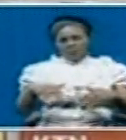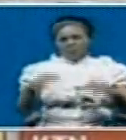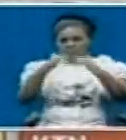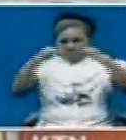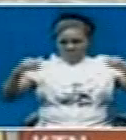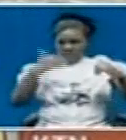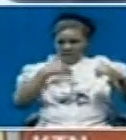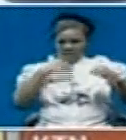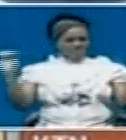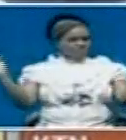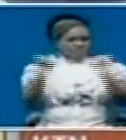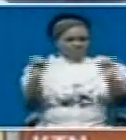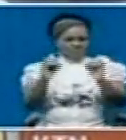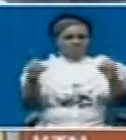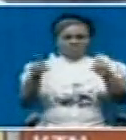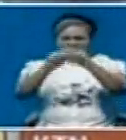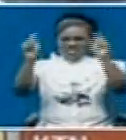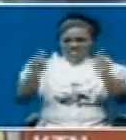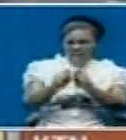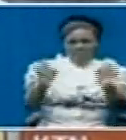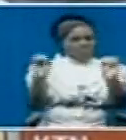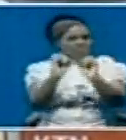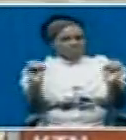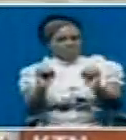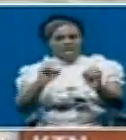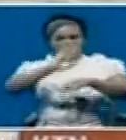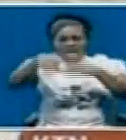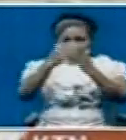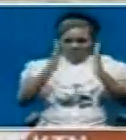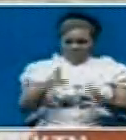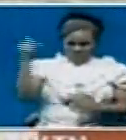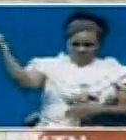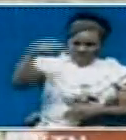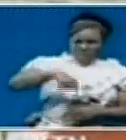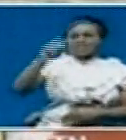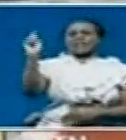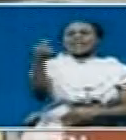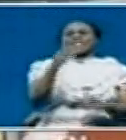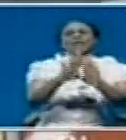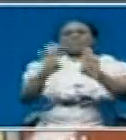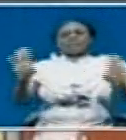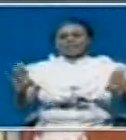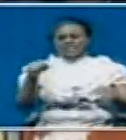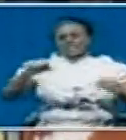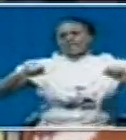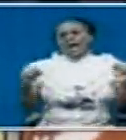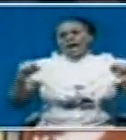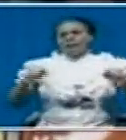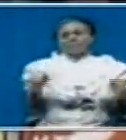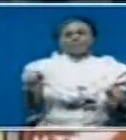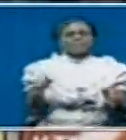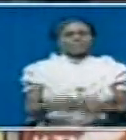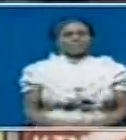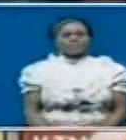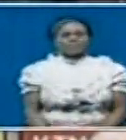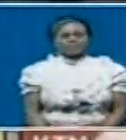ati tunatengana kulingana na kabila na nini. Kila mtu akikuja hapa ni Mkenya, na saa hiyo ndo inatufurahisha sana.